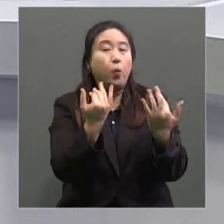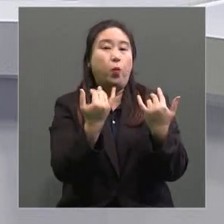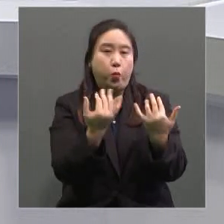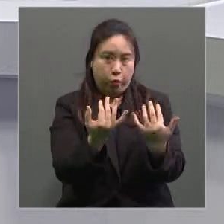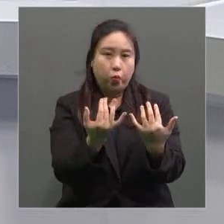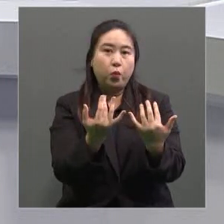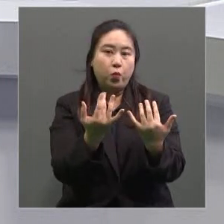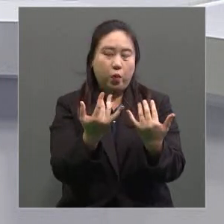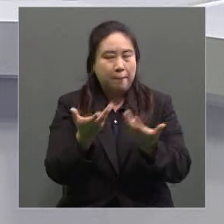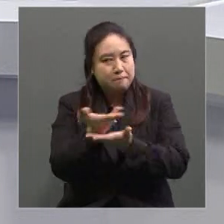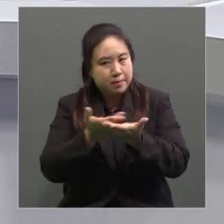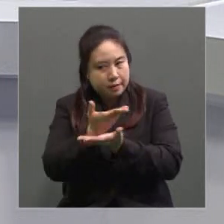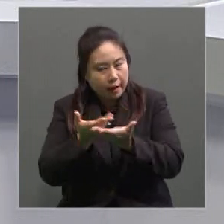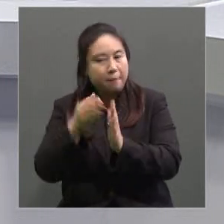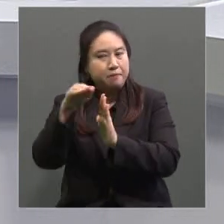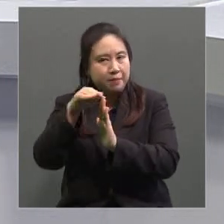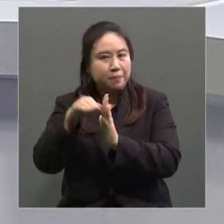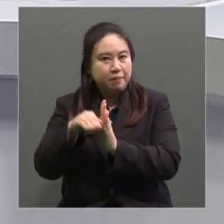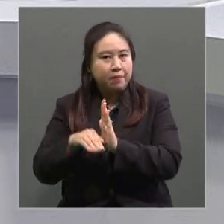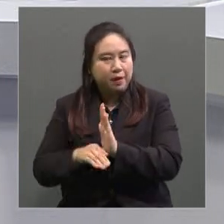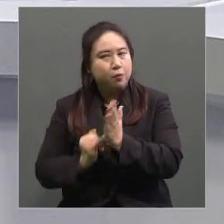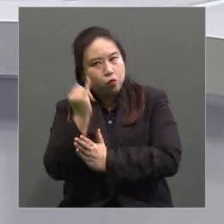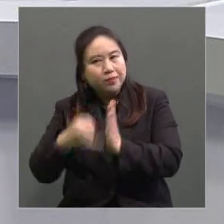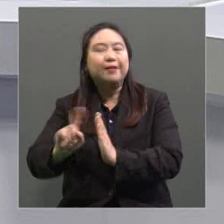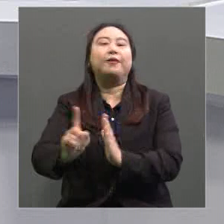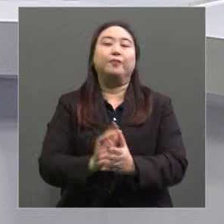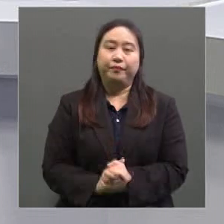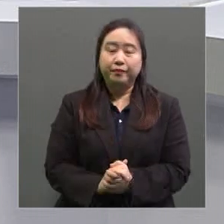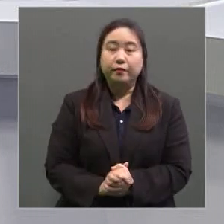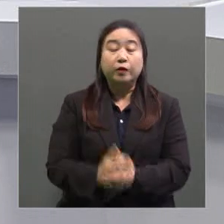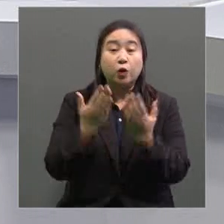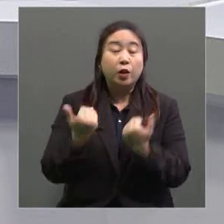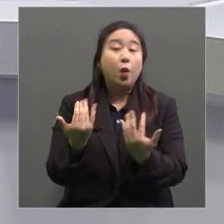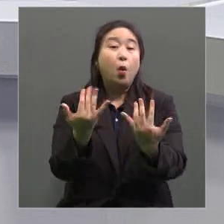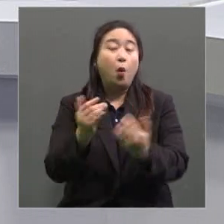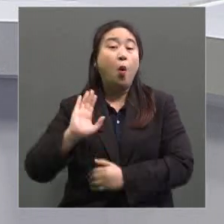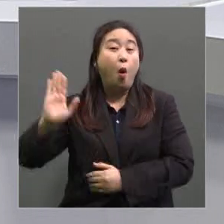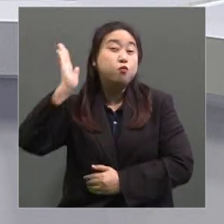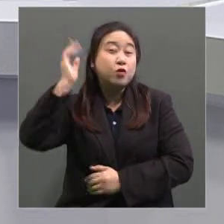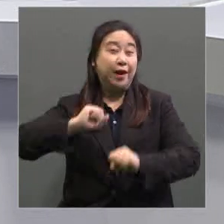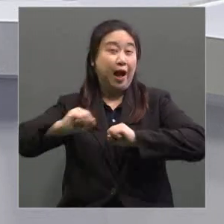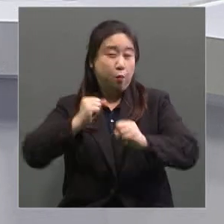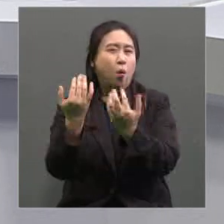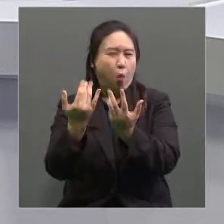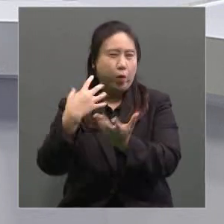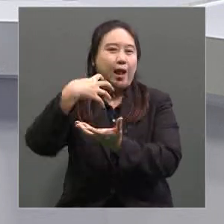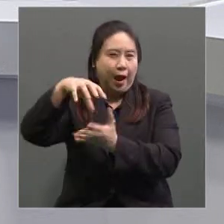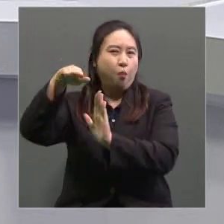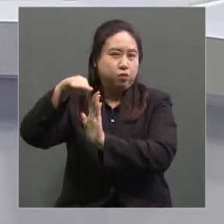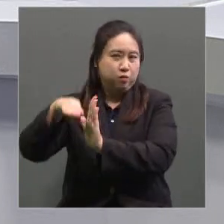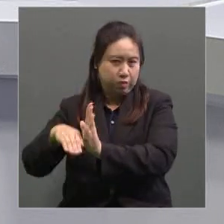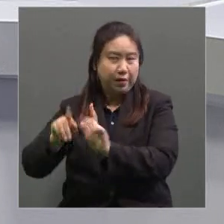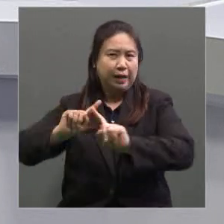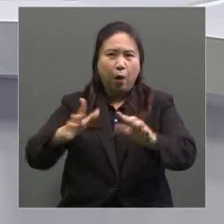ก็ถึงจะมาพิจารณาเป็นขั้นตอนต่อไปนะคะเดี๋ยวประเด็นของคุณสมรักษ์จะมาไล่เรียงกันแต่ว่าวันนี้มีอีกหนึ่งเรื่องร้อน